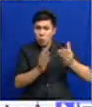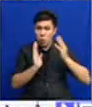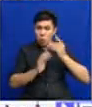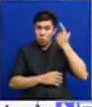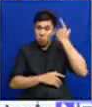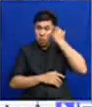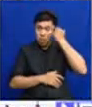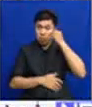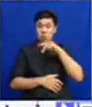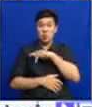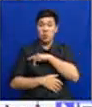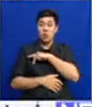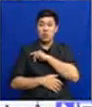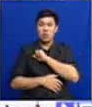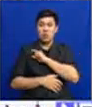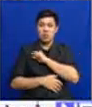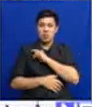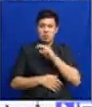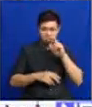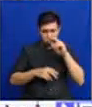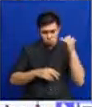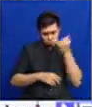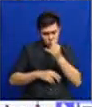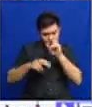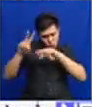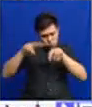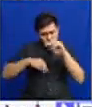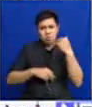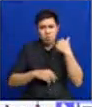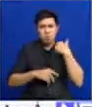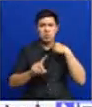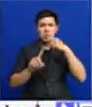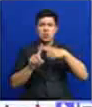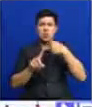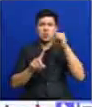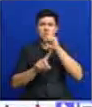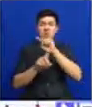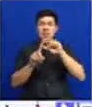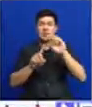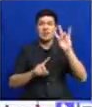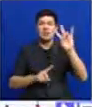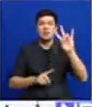านพระพุทธศาสนาเข้าร่วมตรวจสอบภาพยนตร์ดังกล่าวในวันที่7ตุลาคมนี้